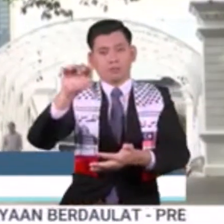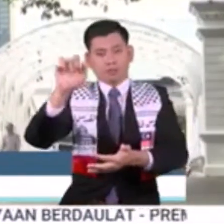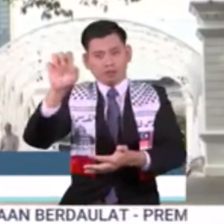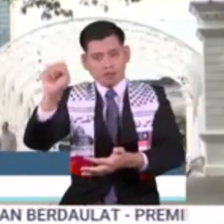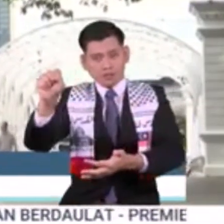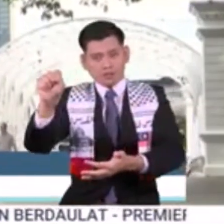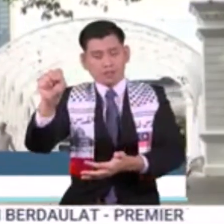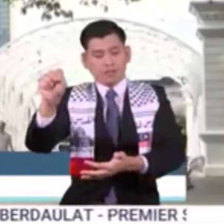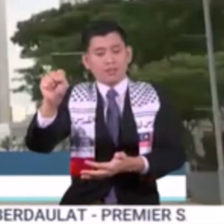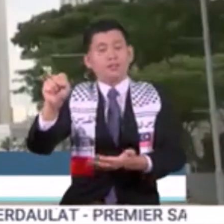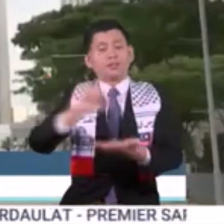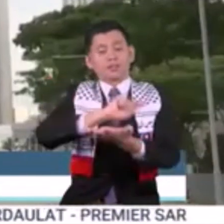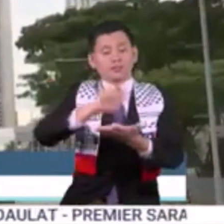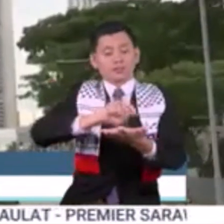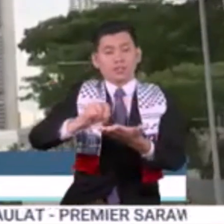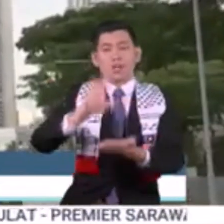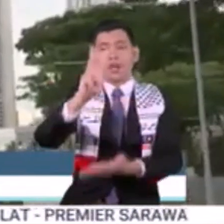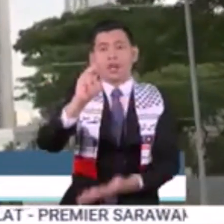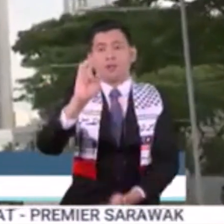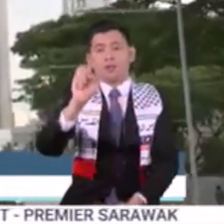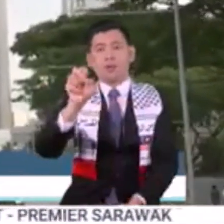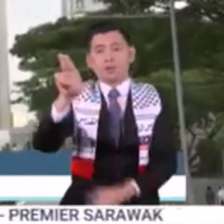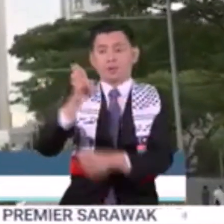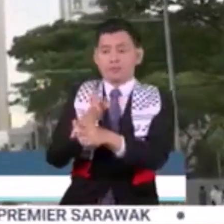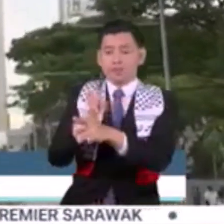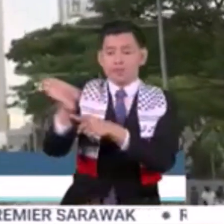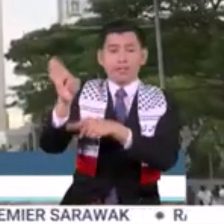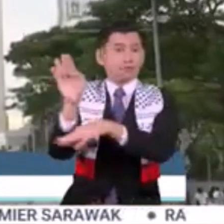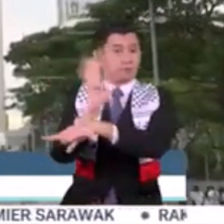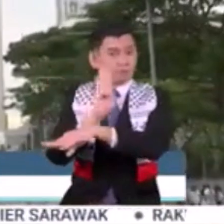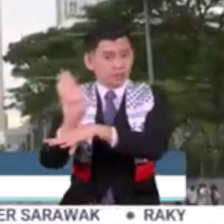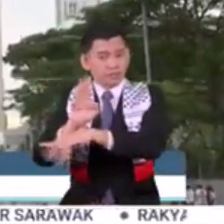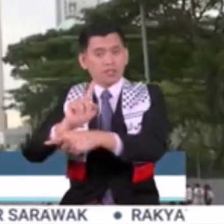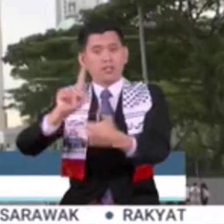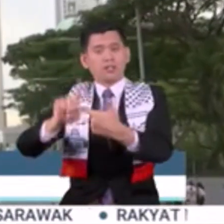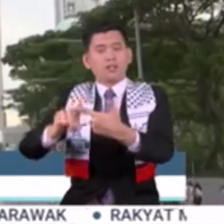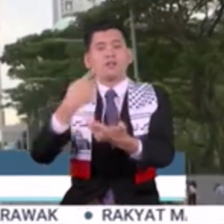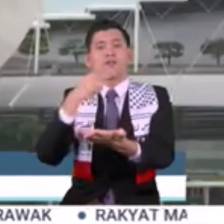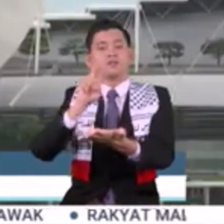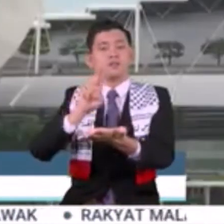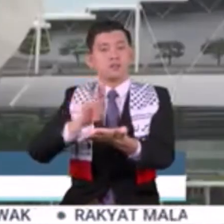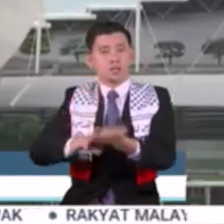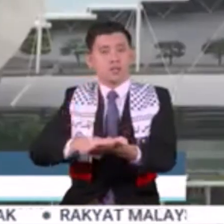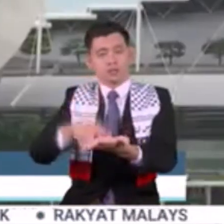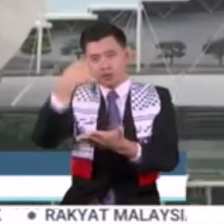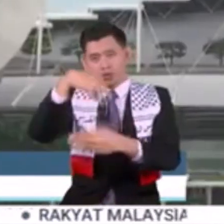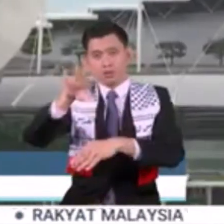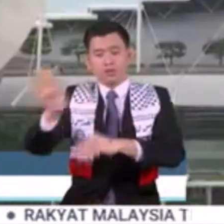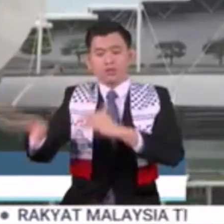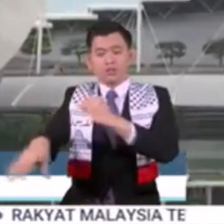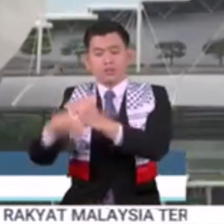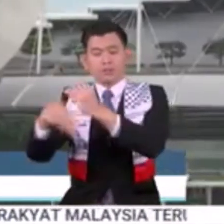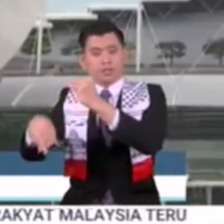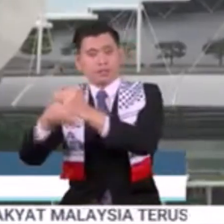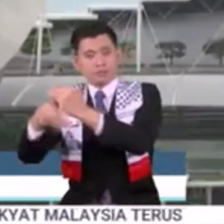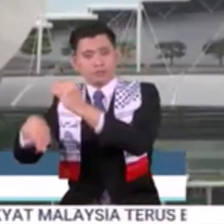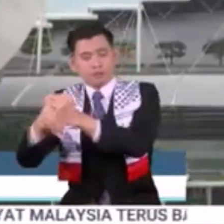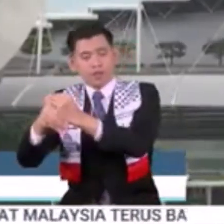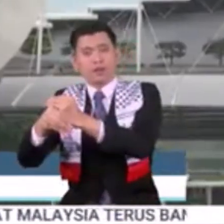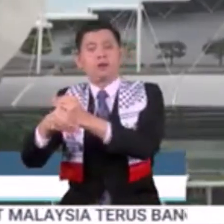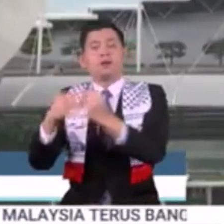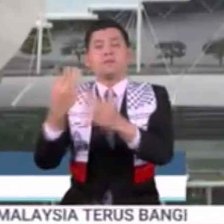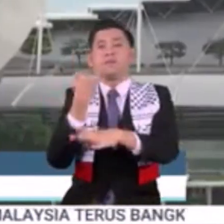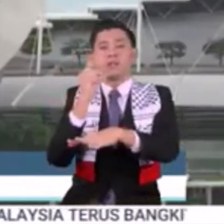Turut akan dimeterai memerandum bersefahaman MOU dalam bidang keusahawanan dan surat sampingan untuk tambah baik peruntukan perjanjian